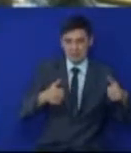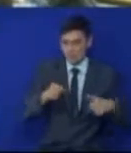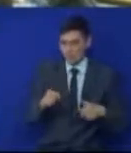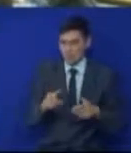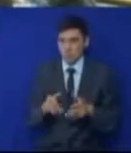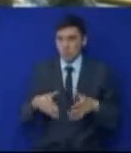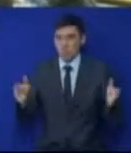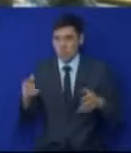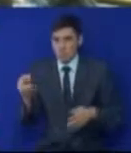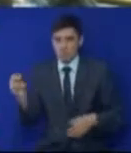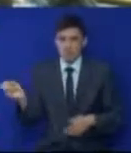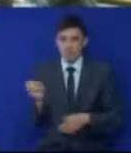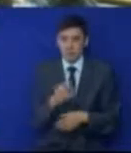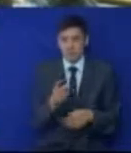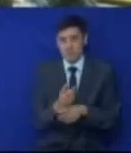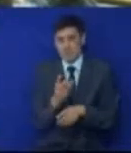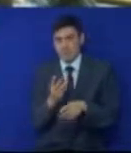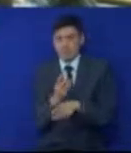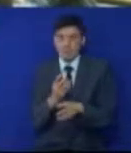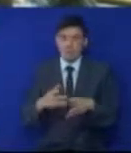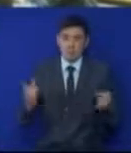көп 2-3 есе